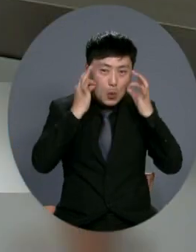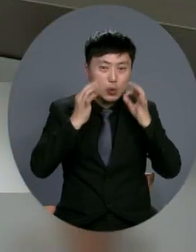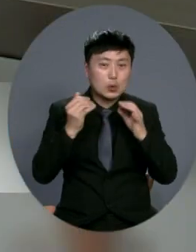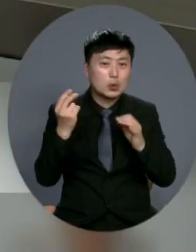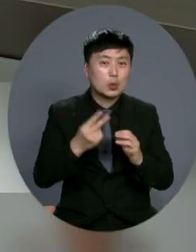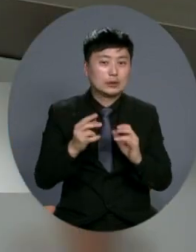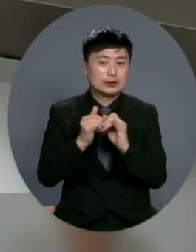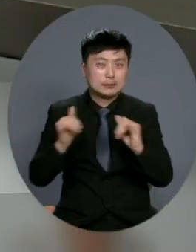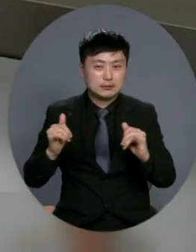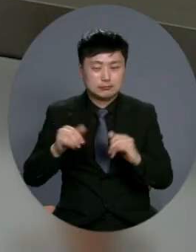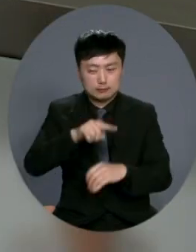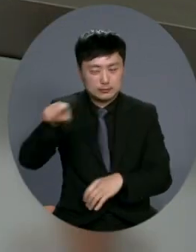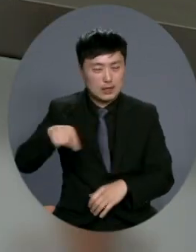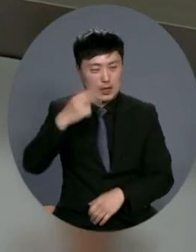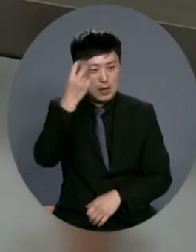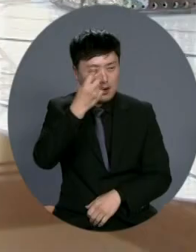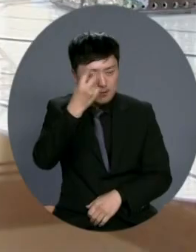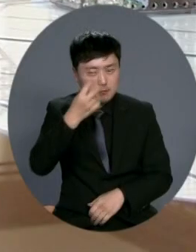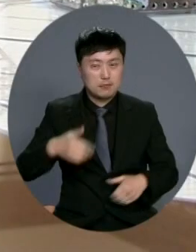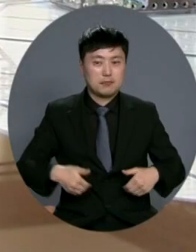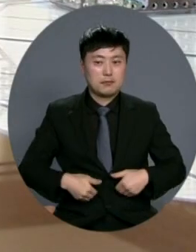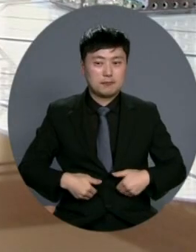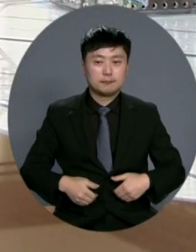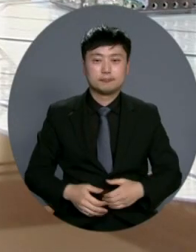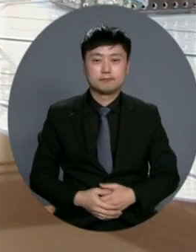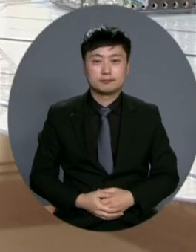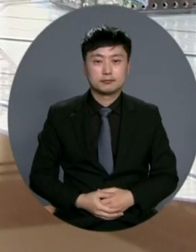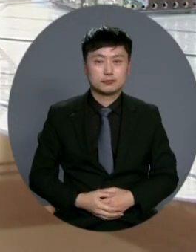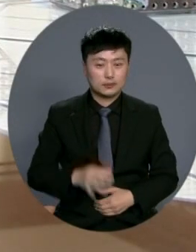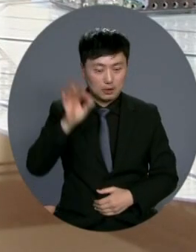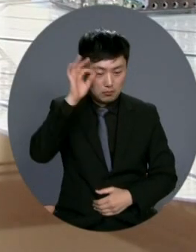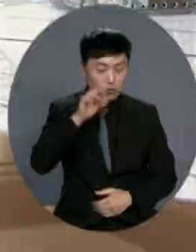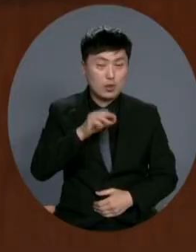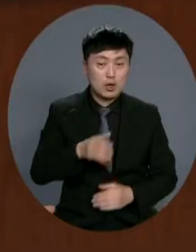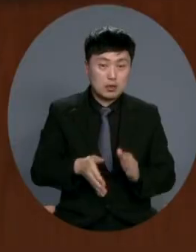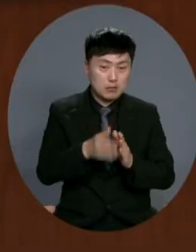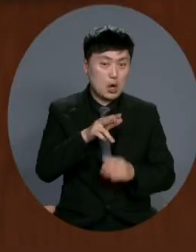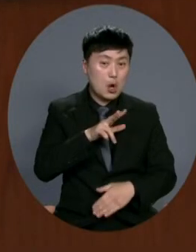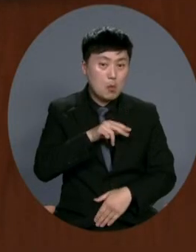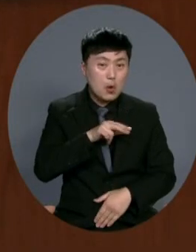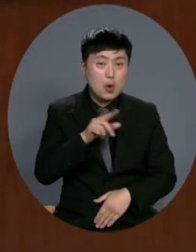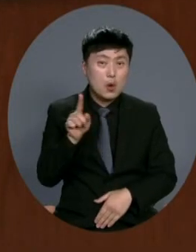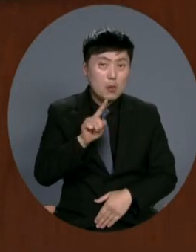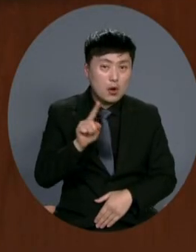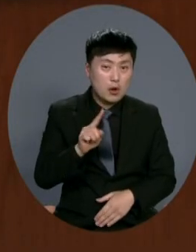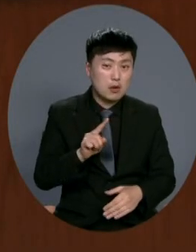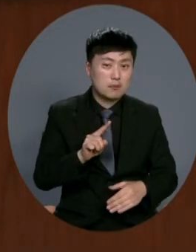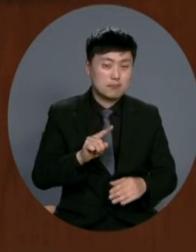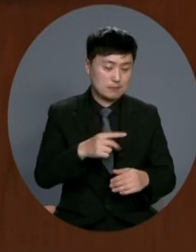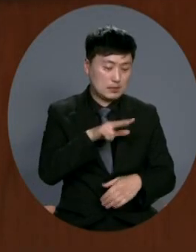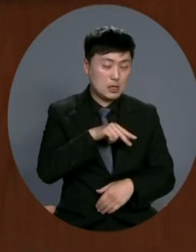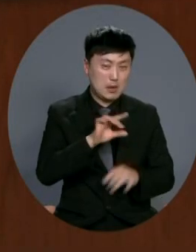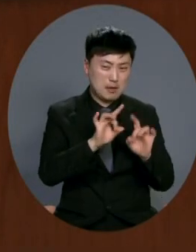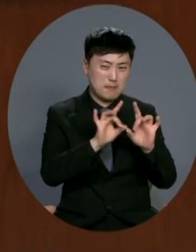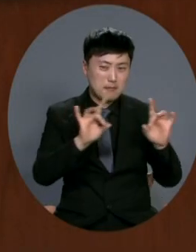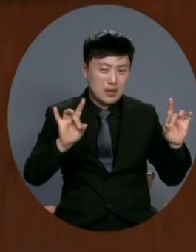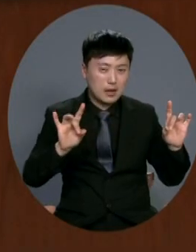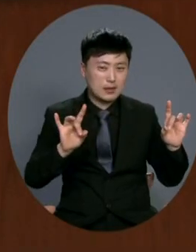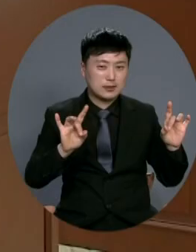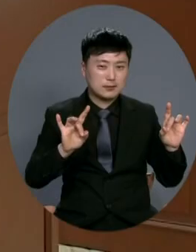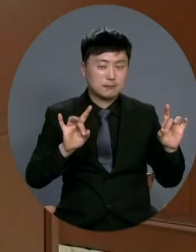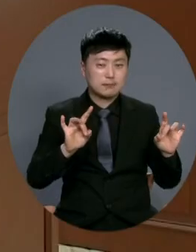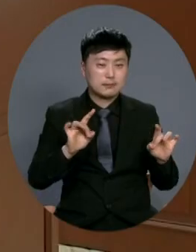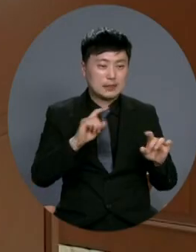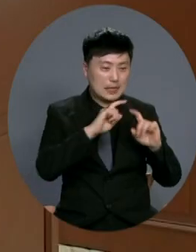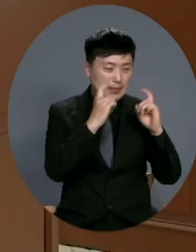시민사회의 감시가 필요하다는 지적입니다. 한편 포항시 의회는 이번 일과 관련해 전체 의원들을 대상으로